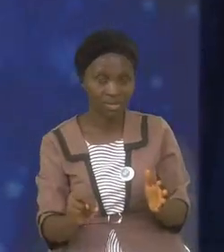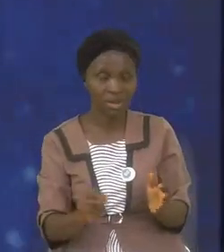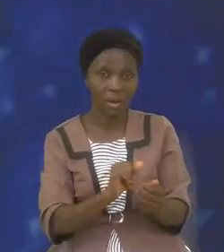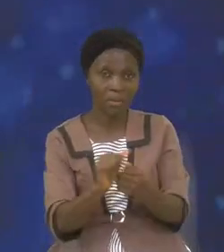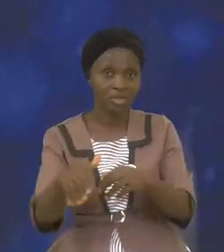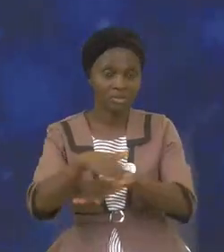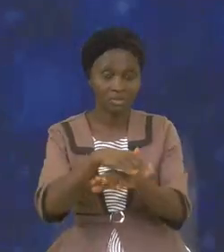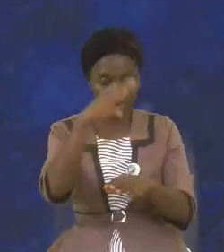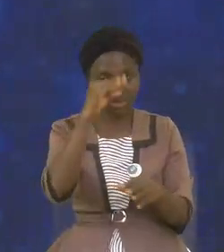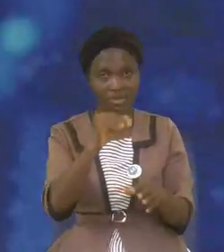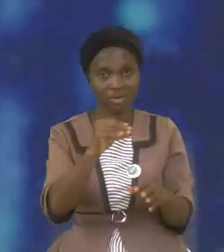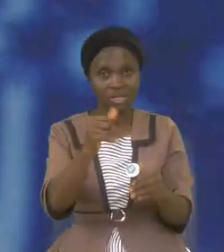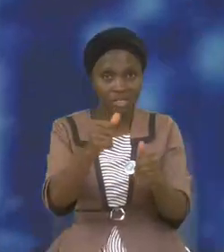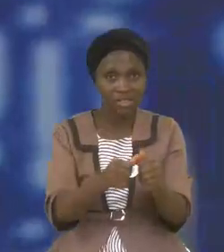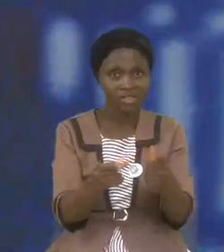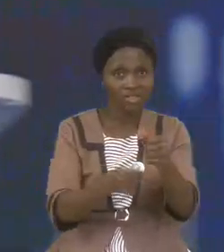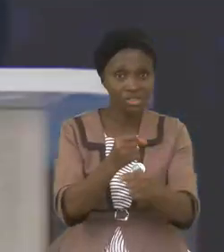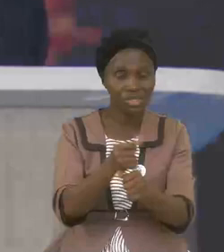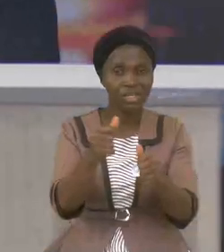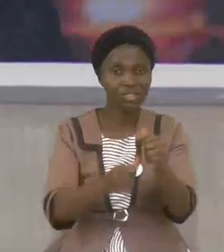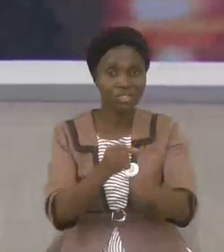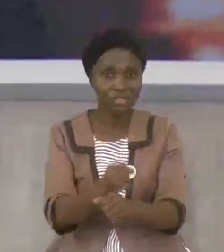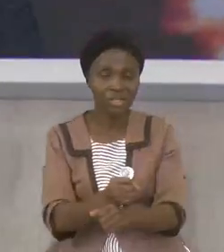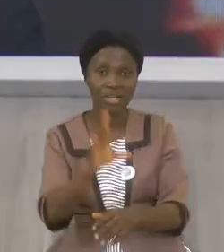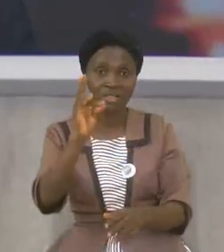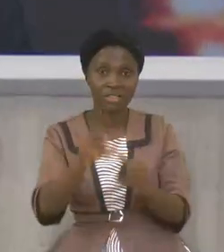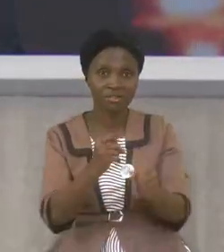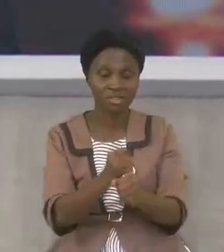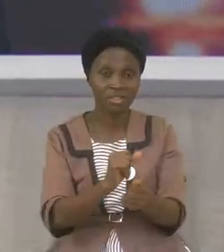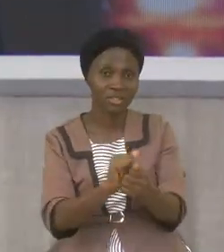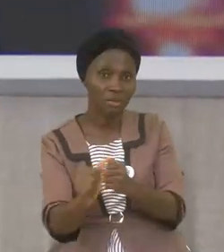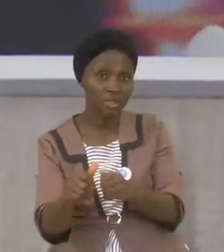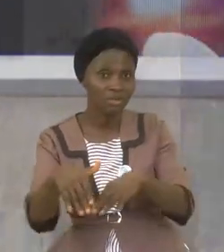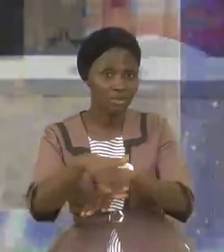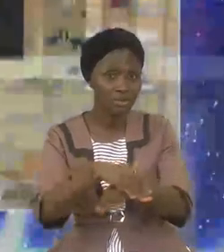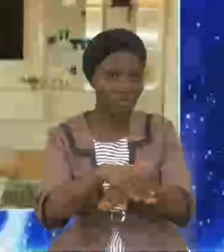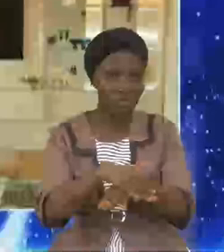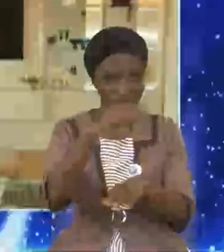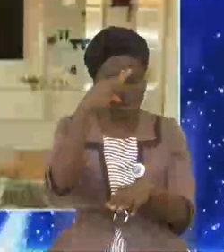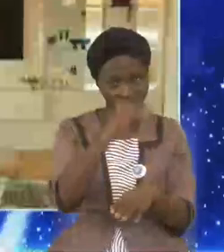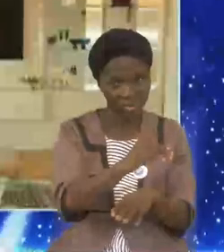et jusqu'à ce que cet temps passe, une saison